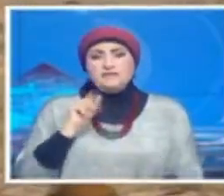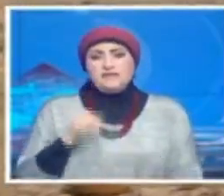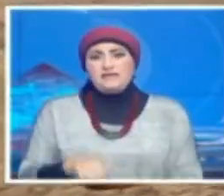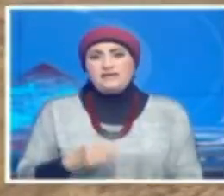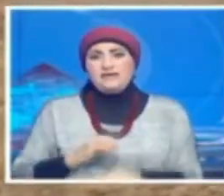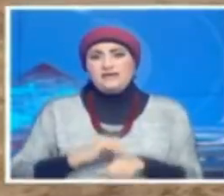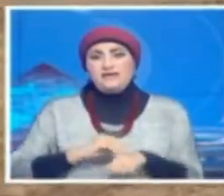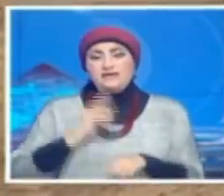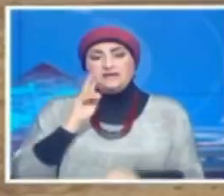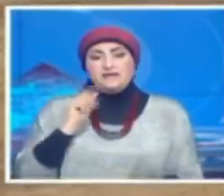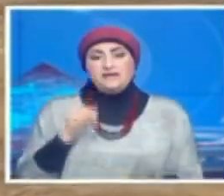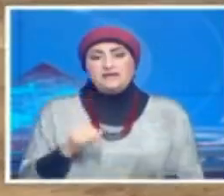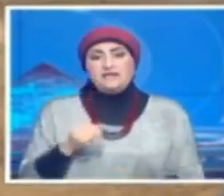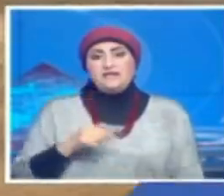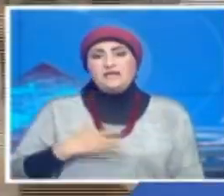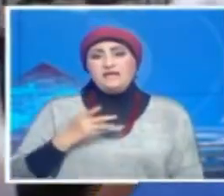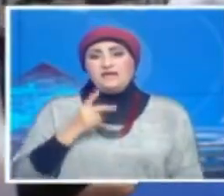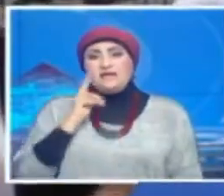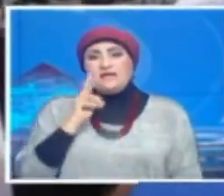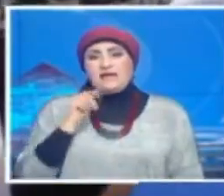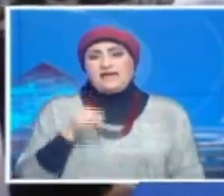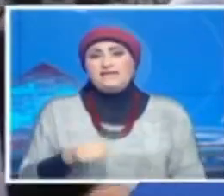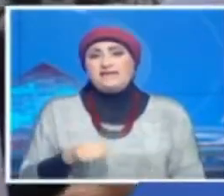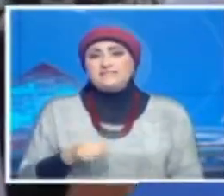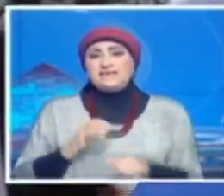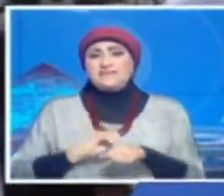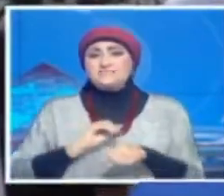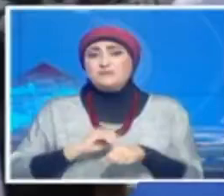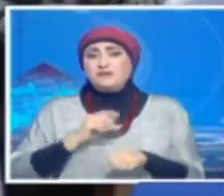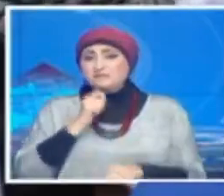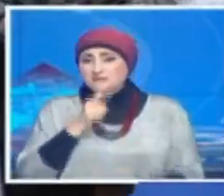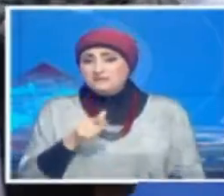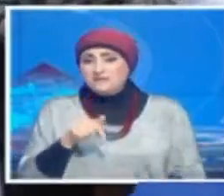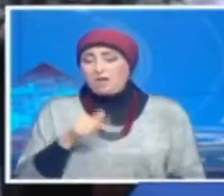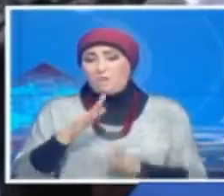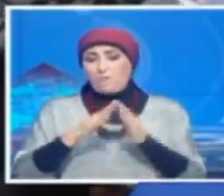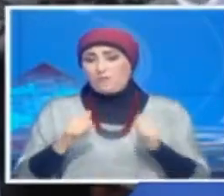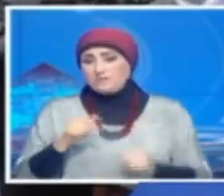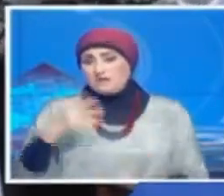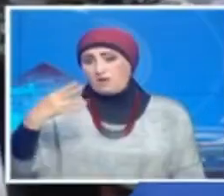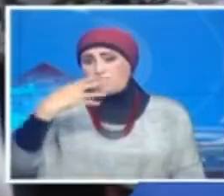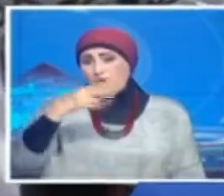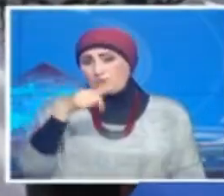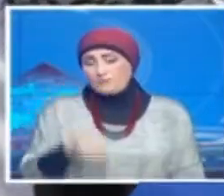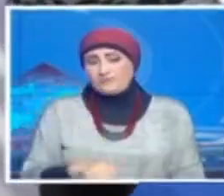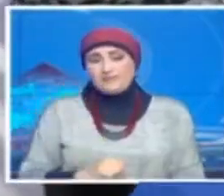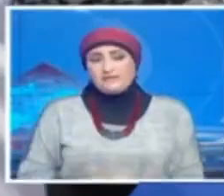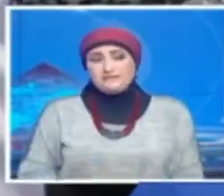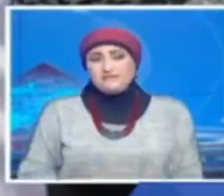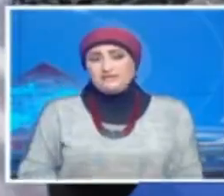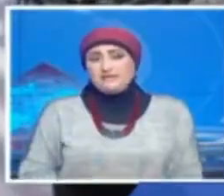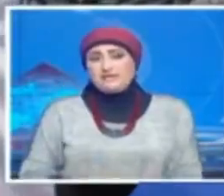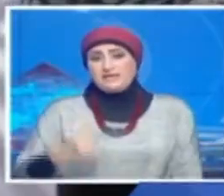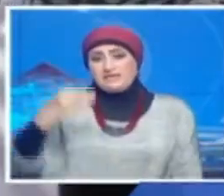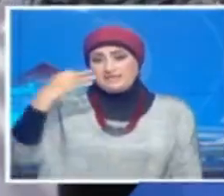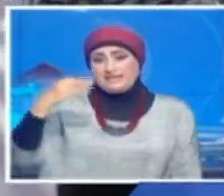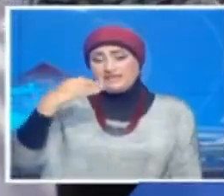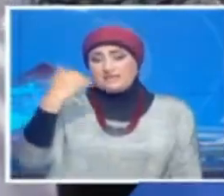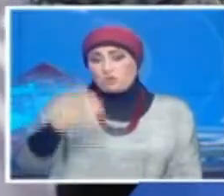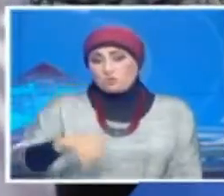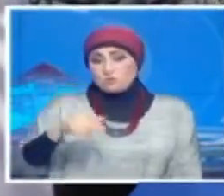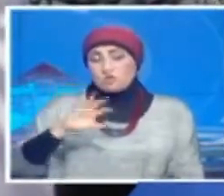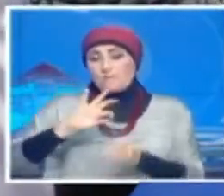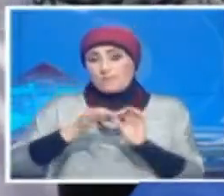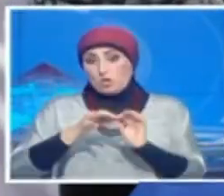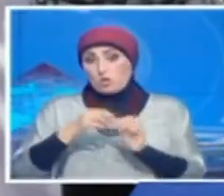الزراعة، وكل العالم بيتجه يمكن احنا أكبر رقعة زراعية موجودة في مصر، احنا 44.5 مساحة مصر، منها 3.5 مليون فدان صالحين للزراعة